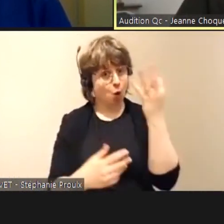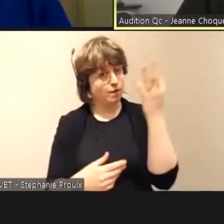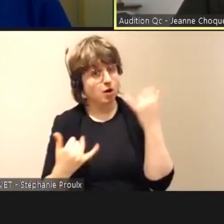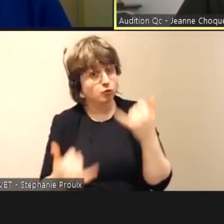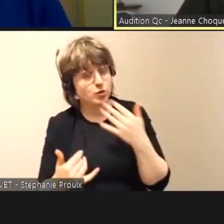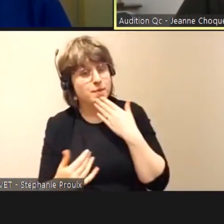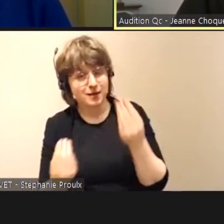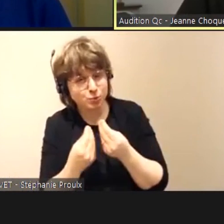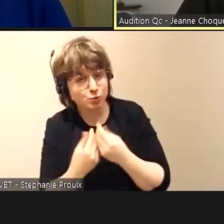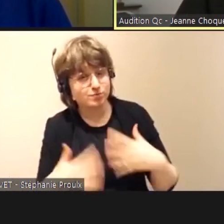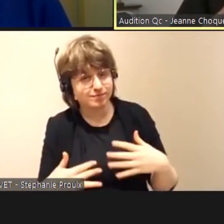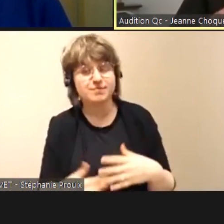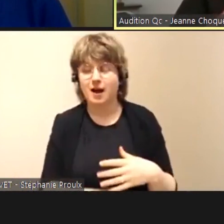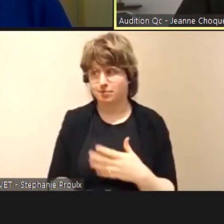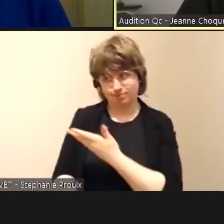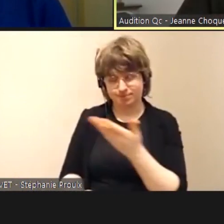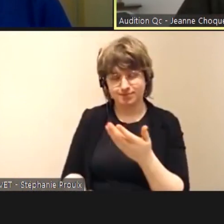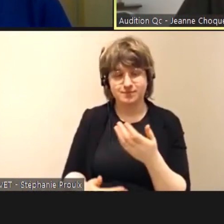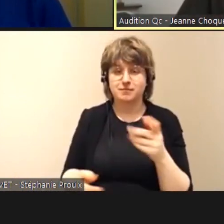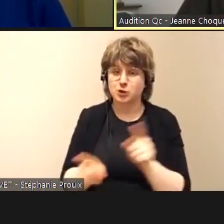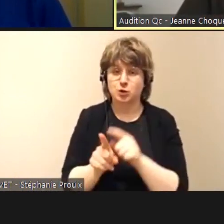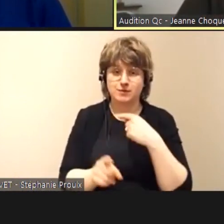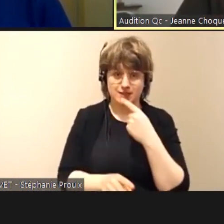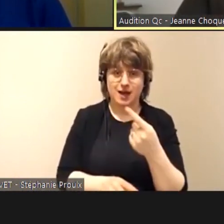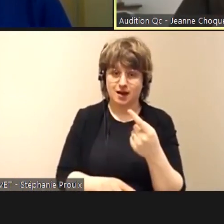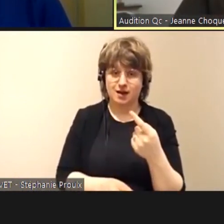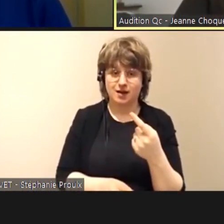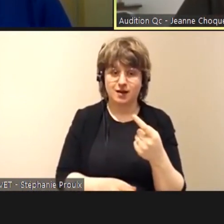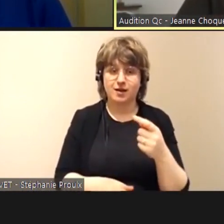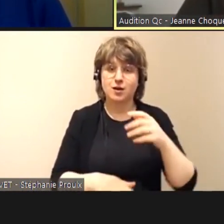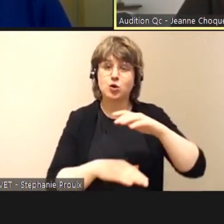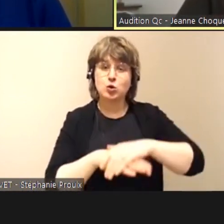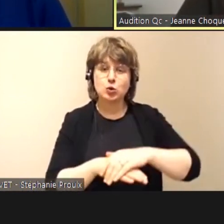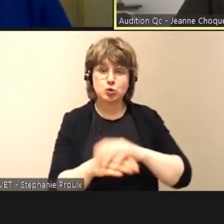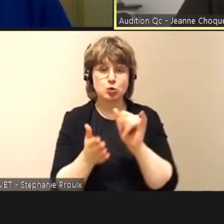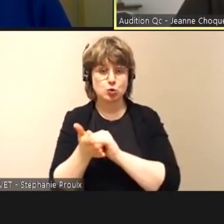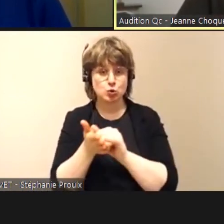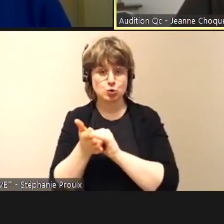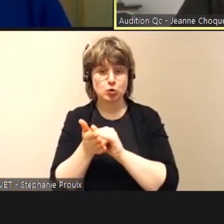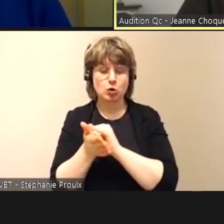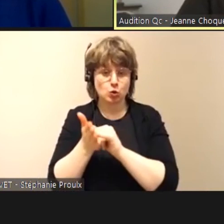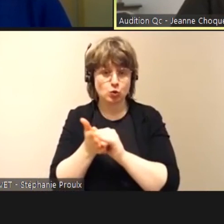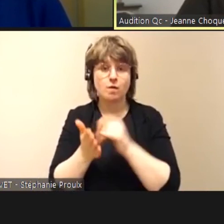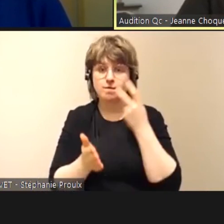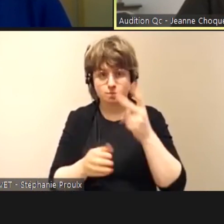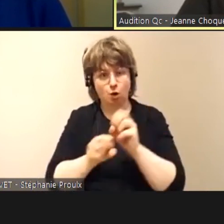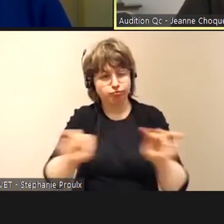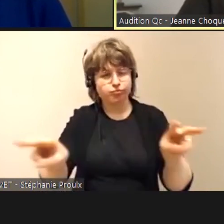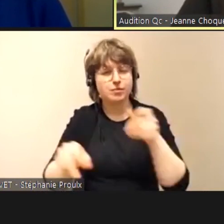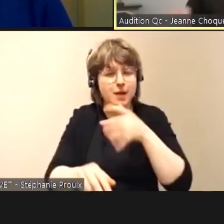effectivement. Merci beaucoup parce que, comme je vous le disais, on va le mettre sur notre chaîne YouTube et on va le partager en grand